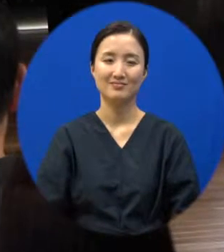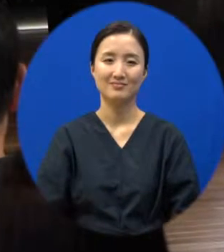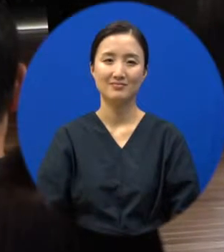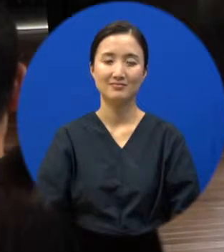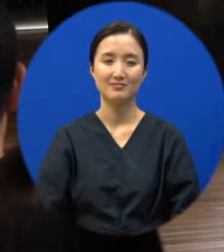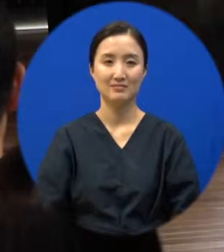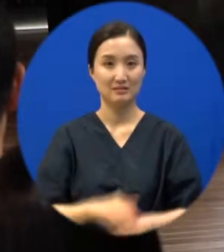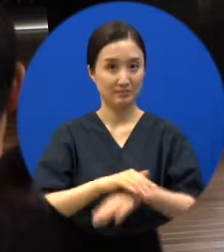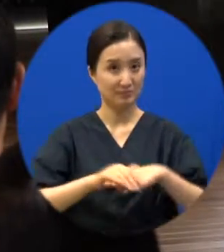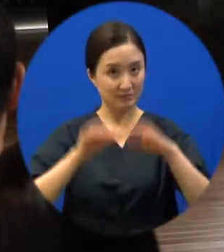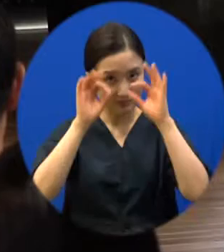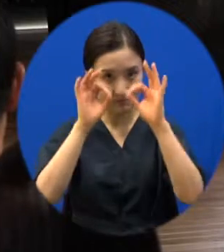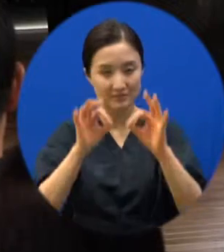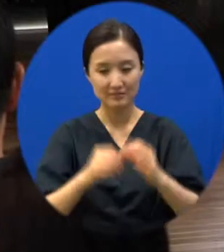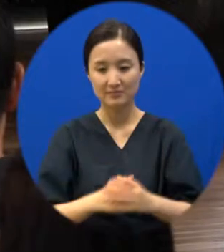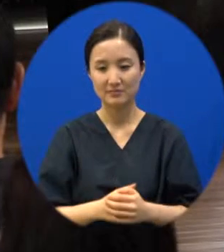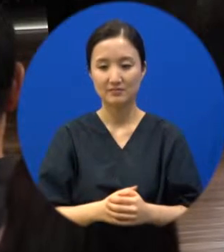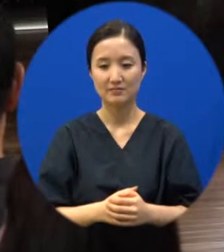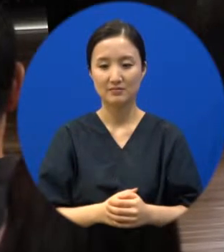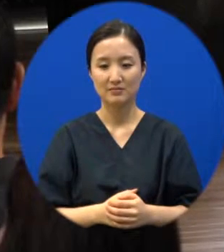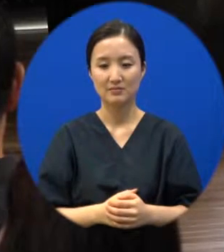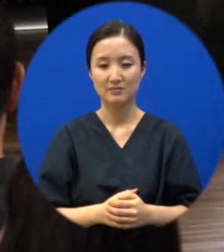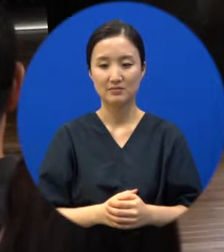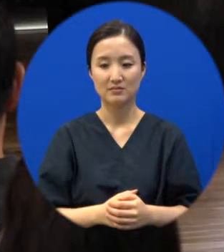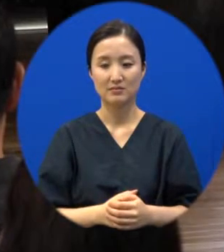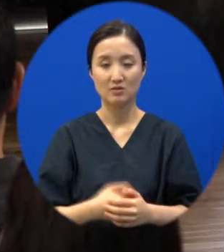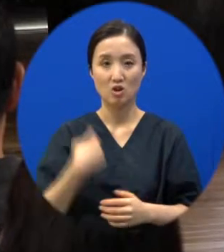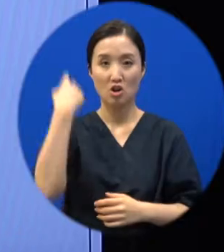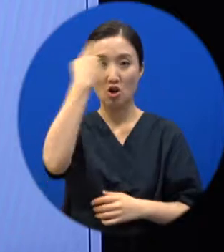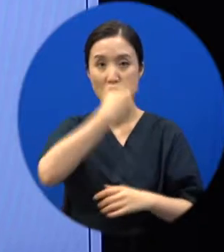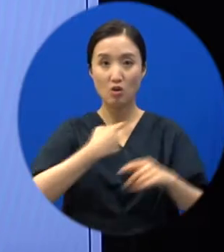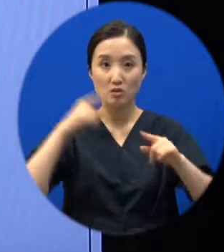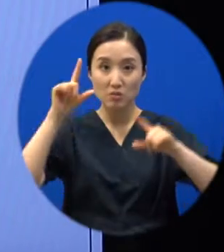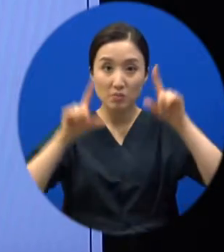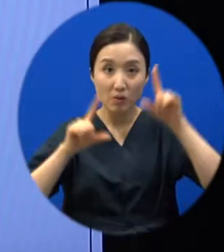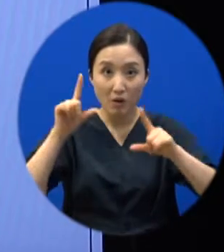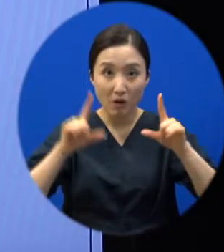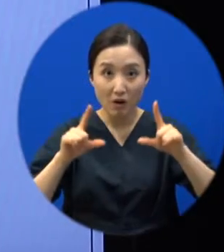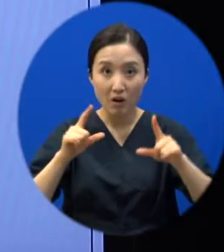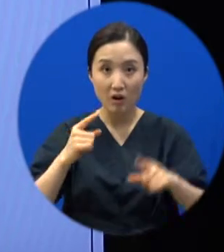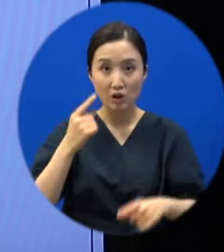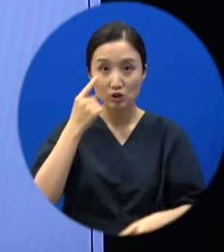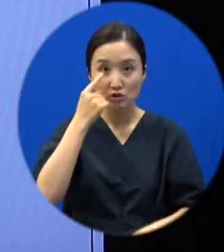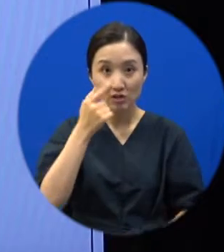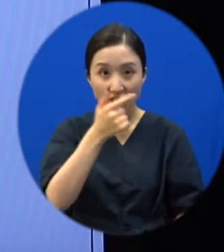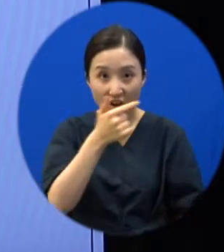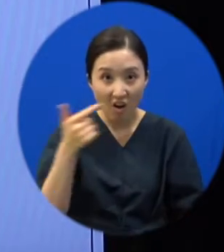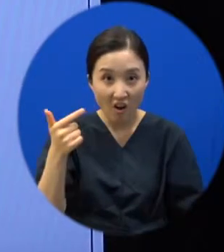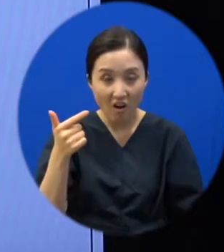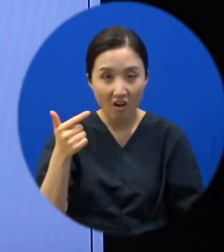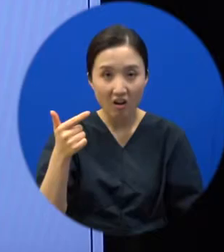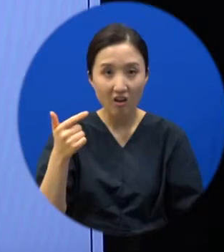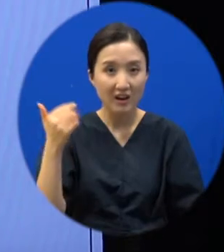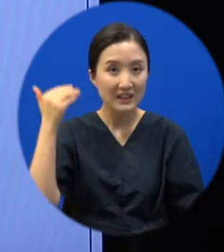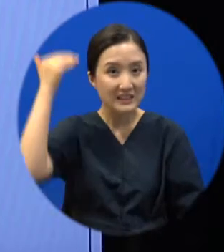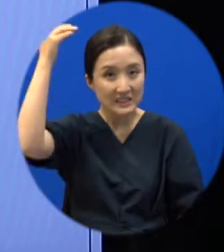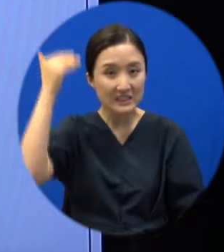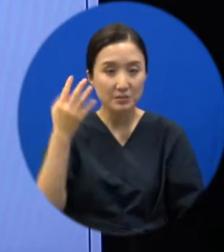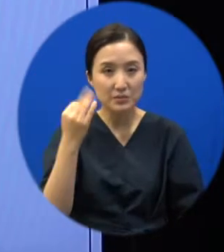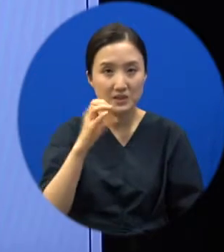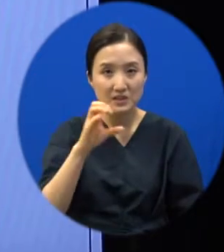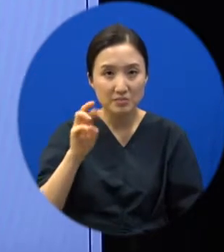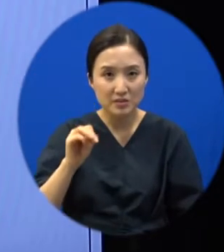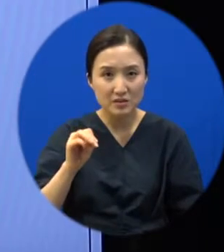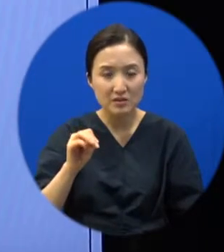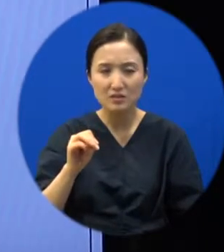자, 그런데 이 조건 한번 볼게요. 이목구비 여기 있나요? 없어요. 눈 크기 있나요? 없어요. 키 몇